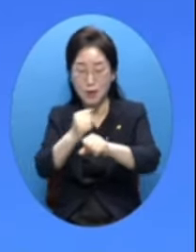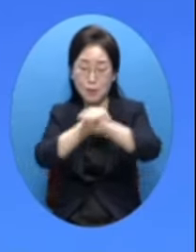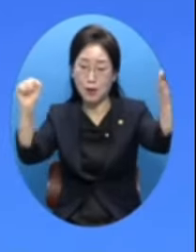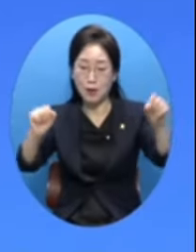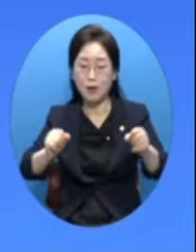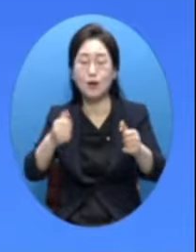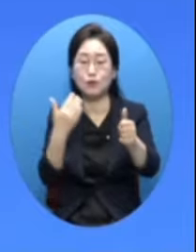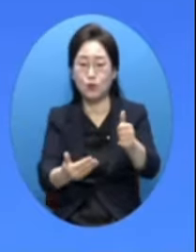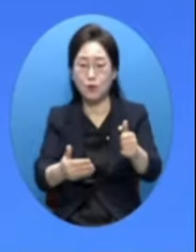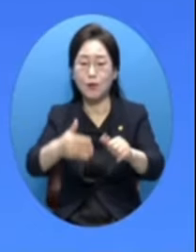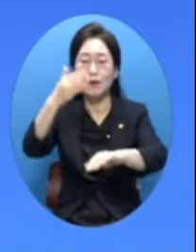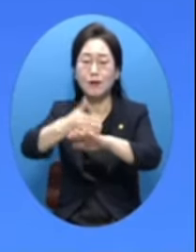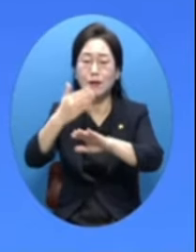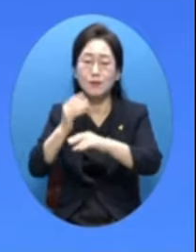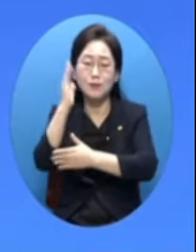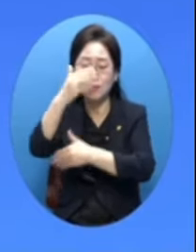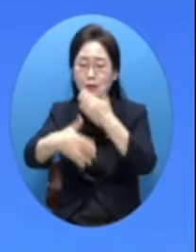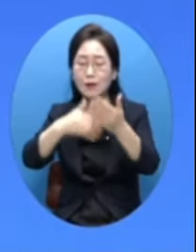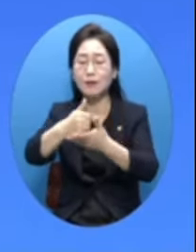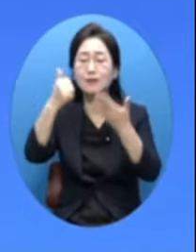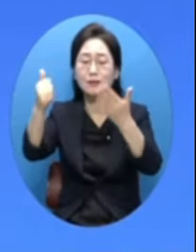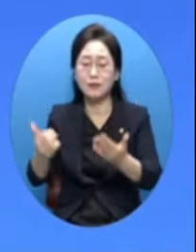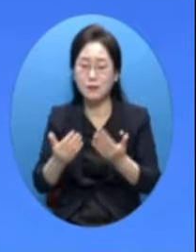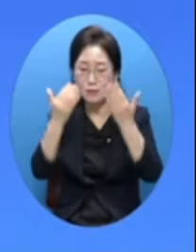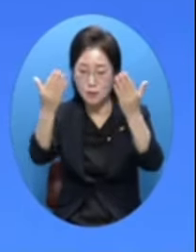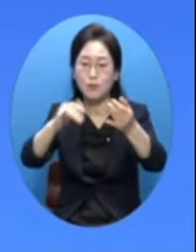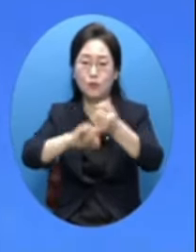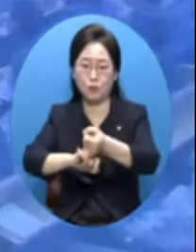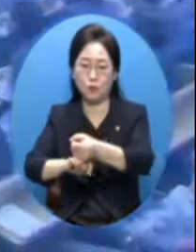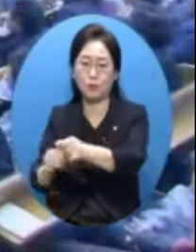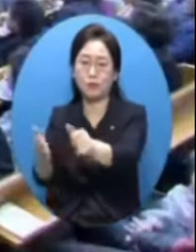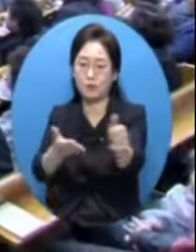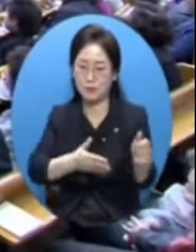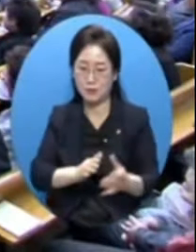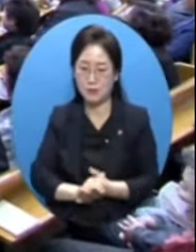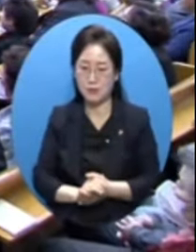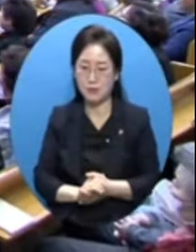감사와 찬양과 영을 우리 하나님께 올려드려야 할 것입니다.